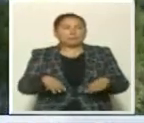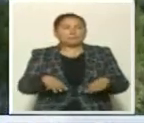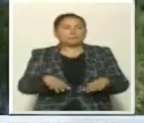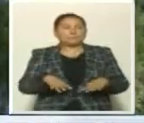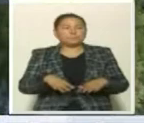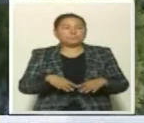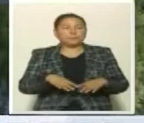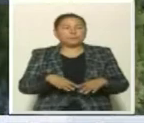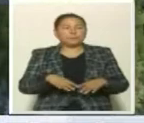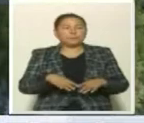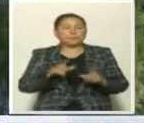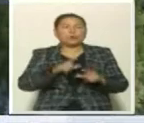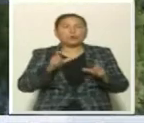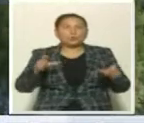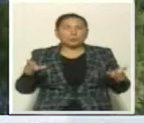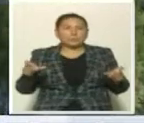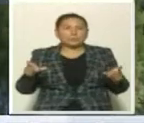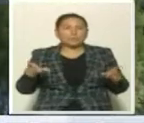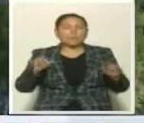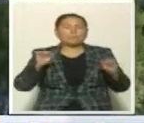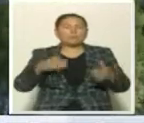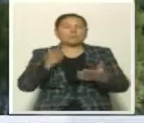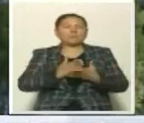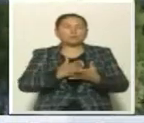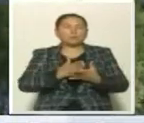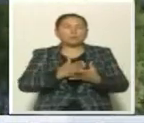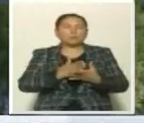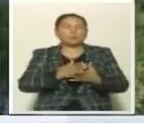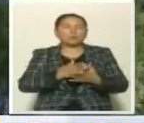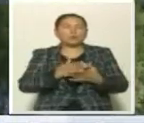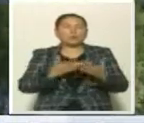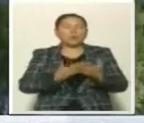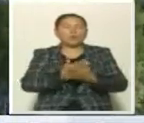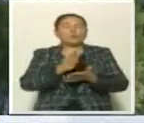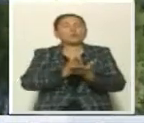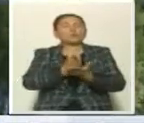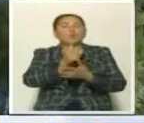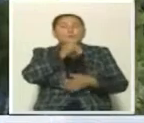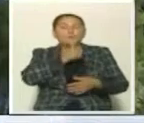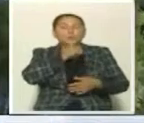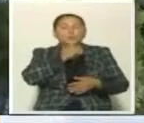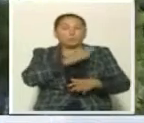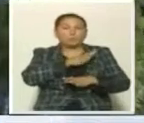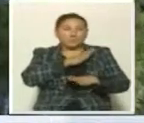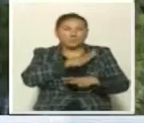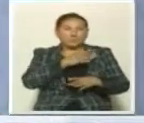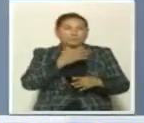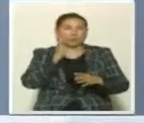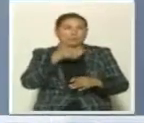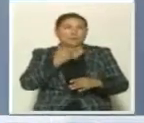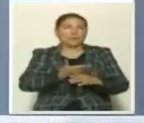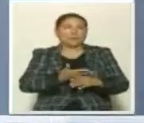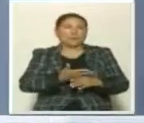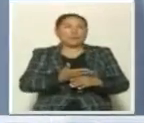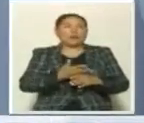столкнувшиеся граждане имели возможность прикоснуться к новым услугам, которые вы предоставляете.